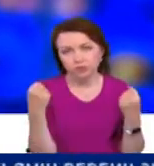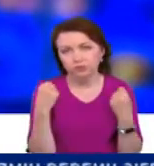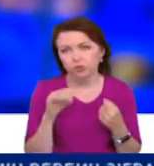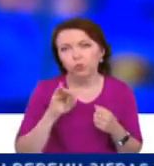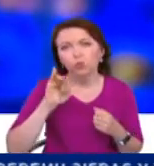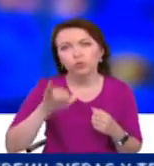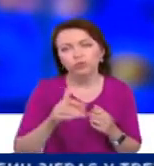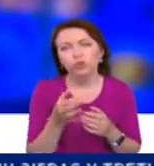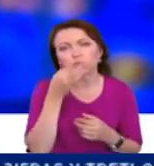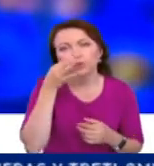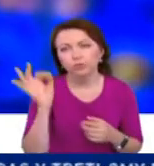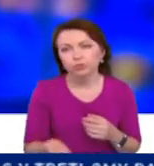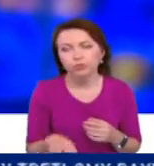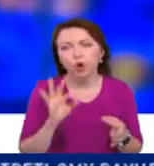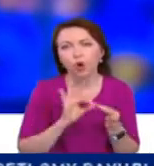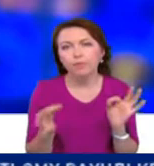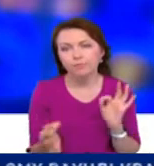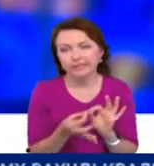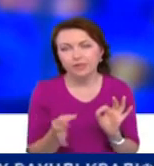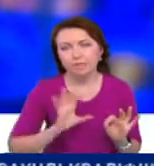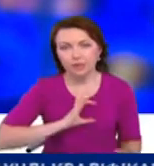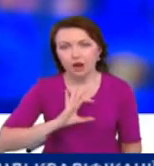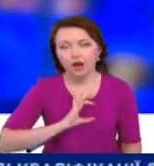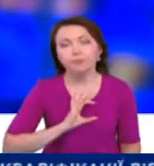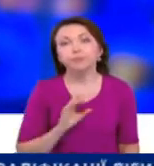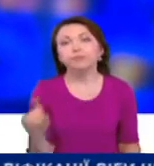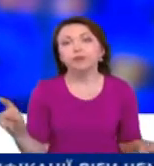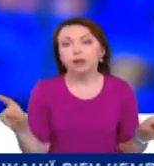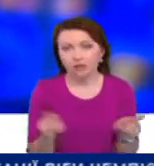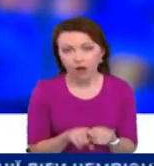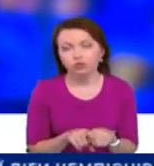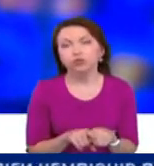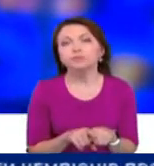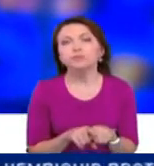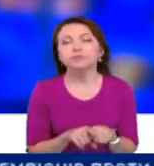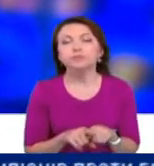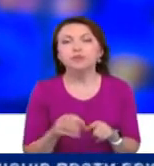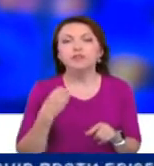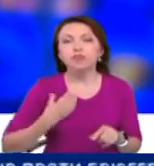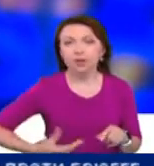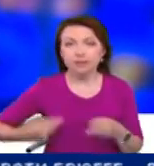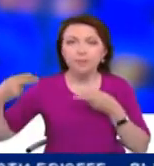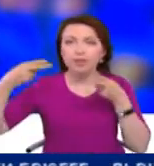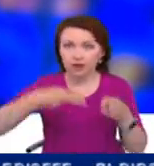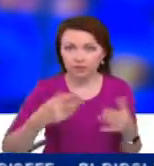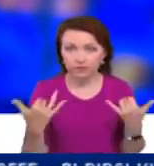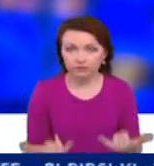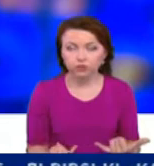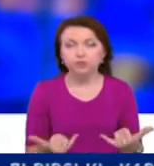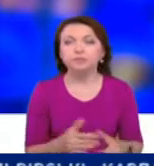плечами олимпийские медали. Также Франция приехала